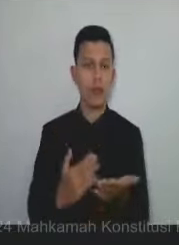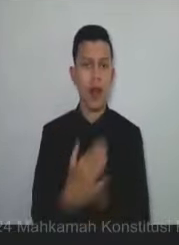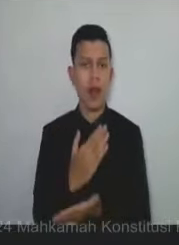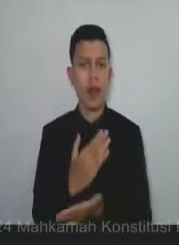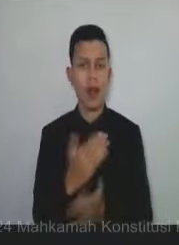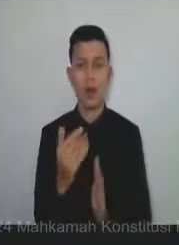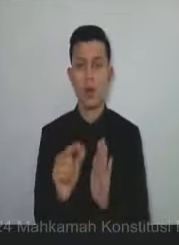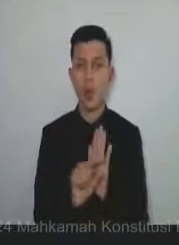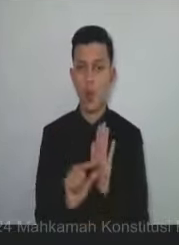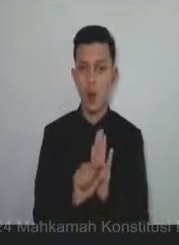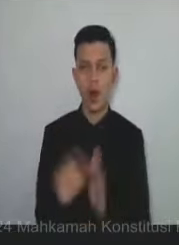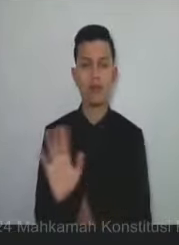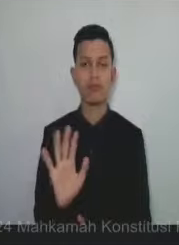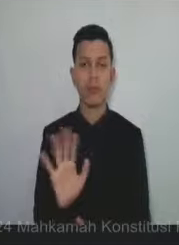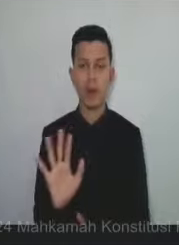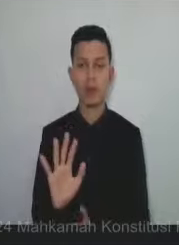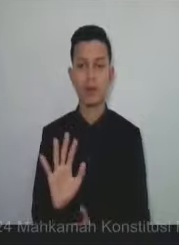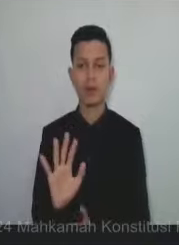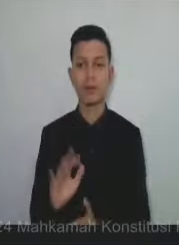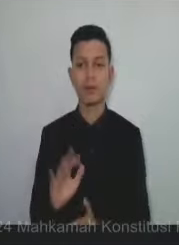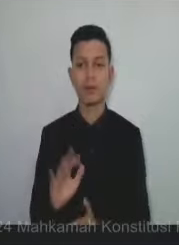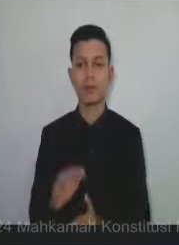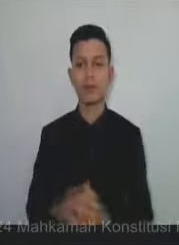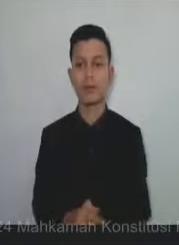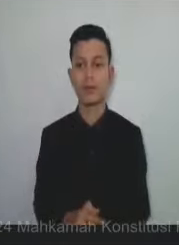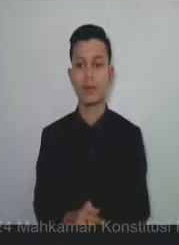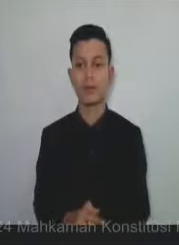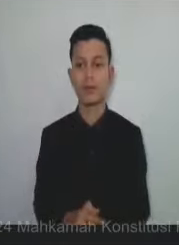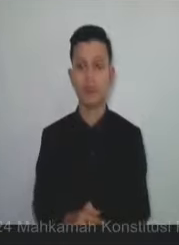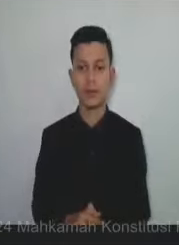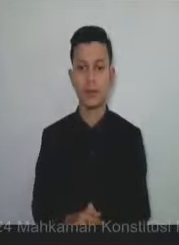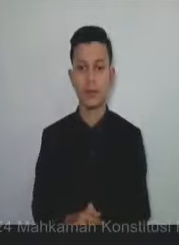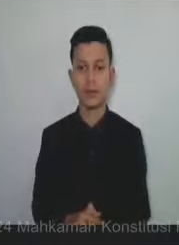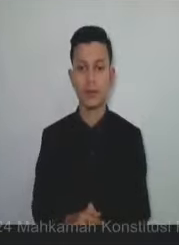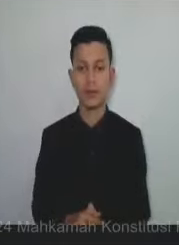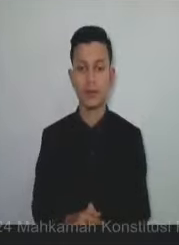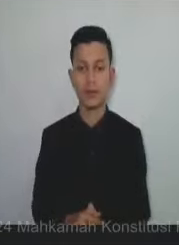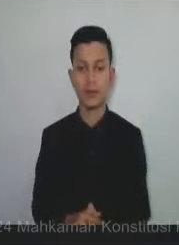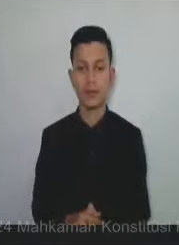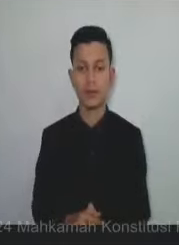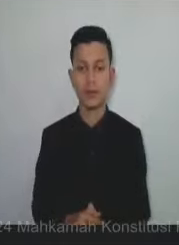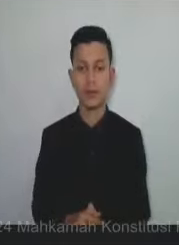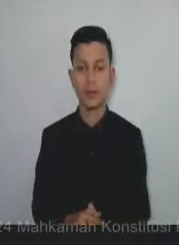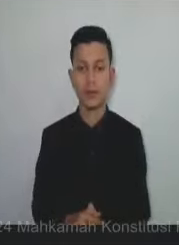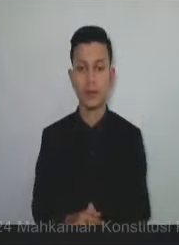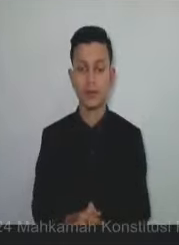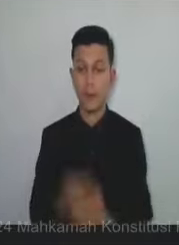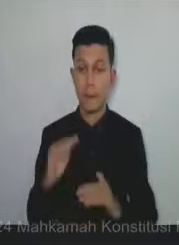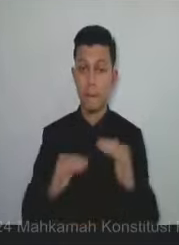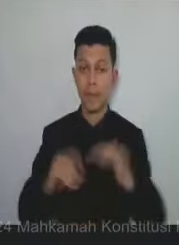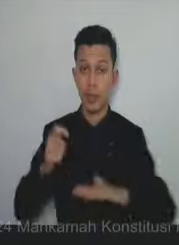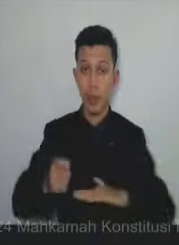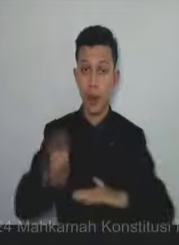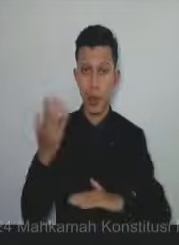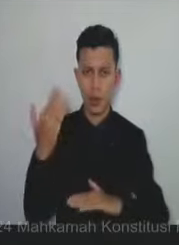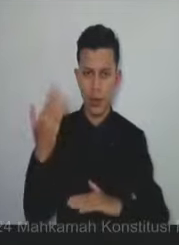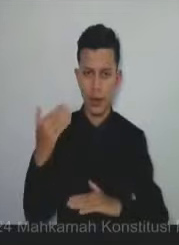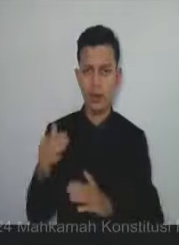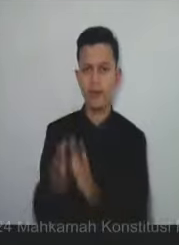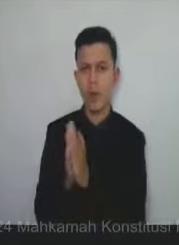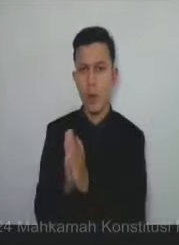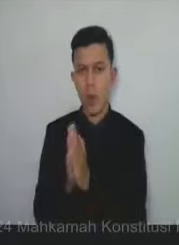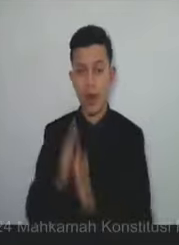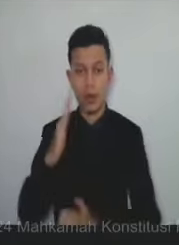yang berlaku. Bahwa berdasarkan uraian pertimbangan hukum di atas, dalil pemohon aku adalah tidak beralasan menurut